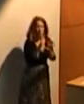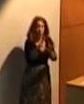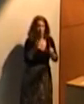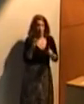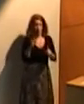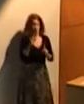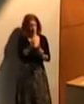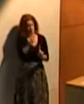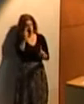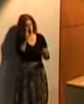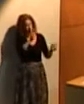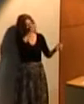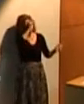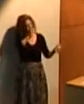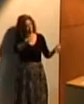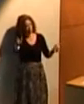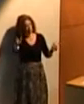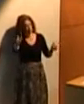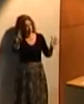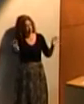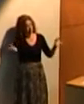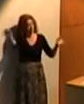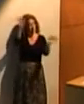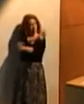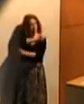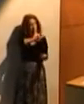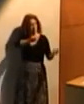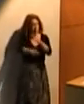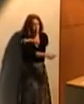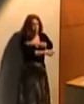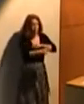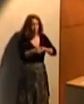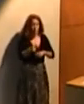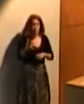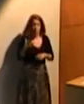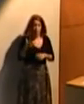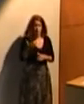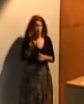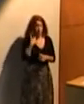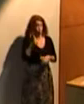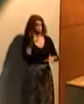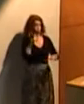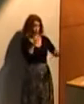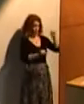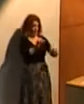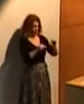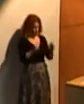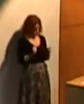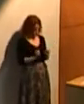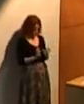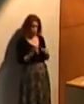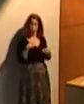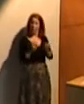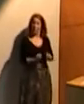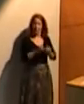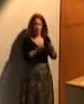un petit peu collé sur le au 19e siècle la chimie de synthèse créé l'objet grâce à la chimie je crie à l' objet tu fabriques